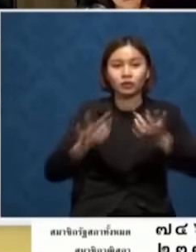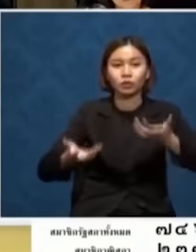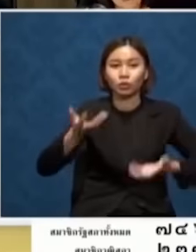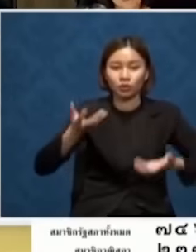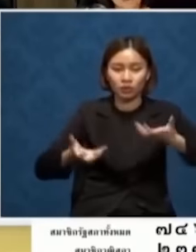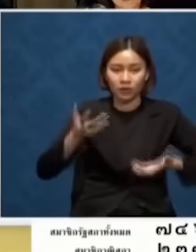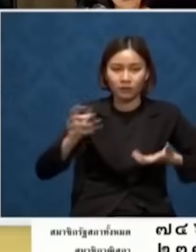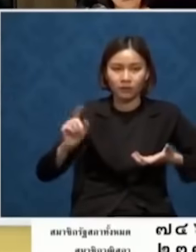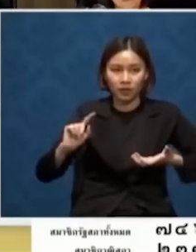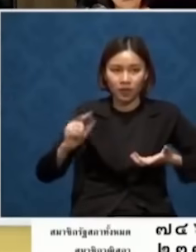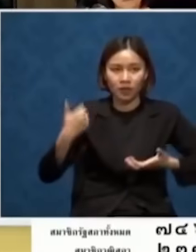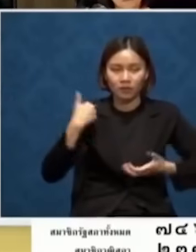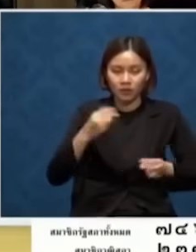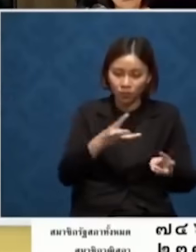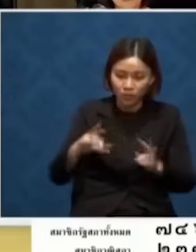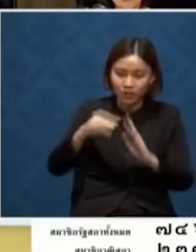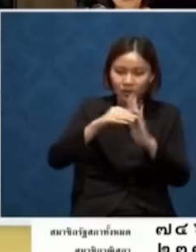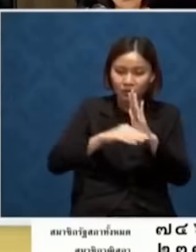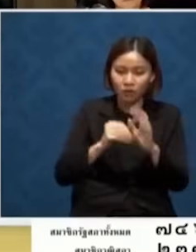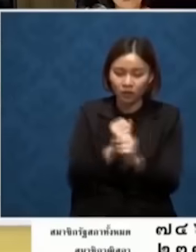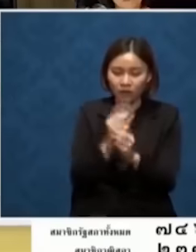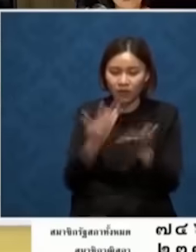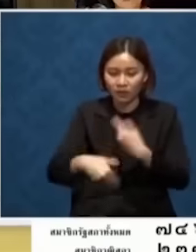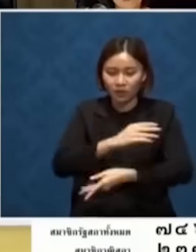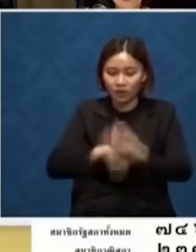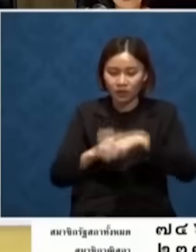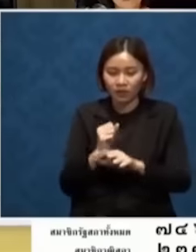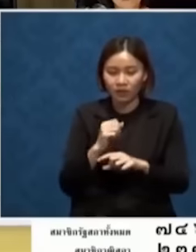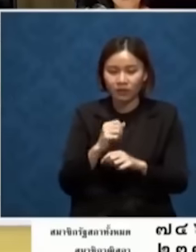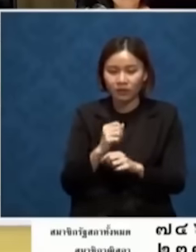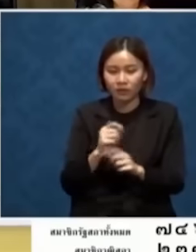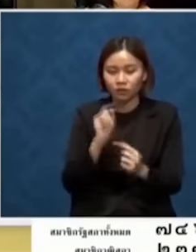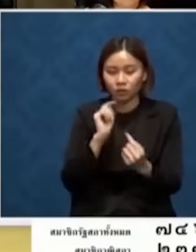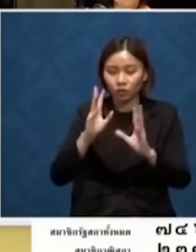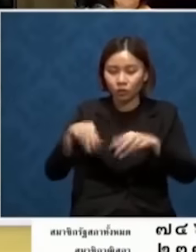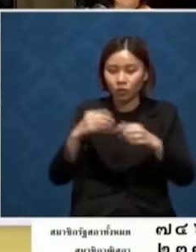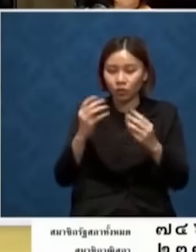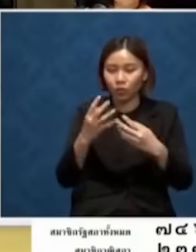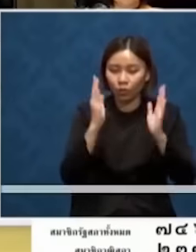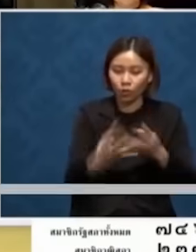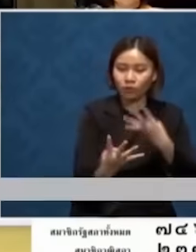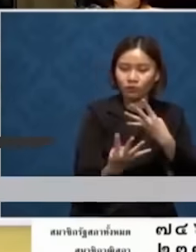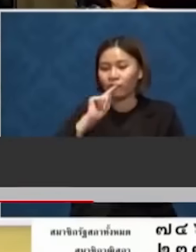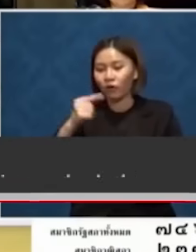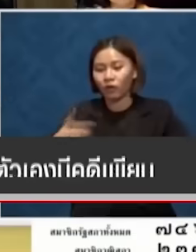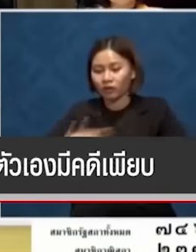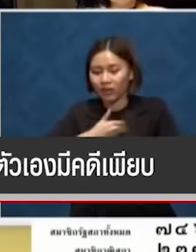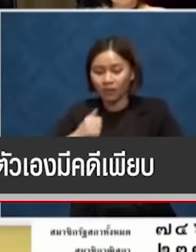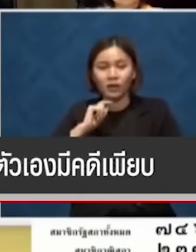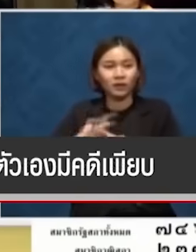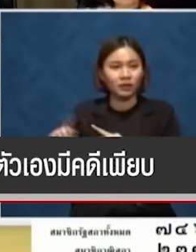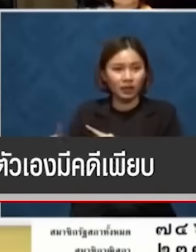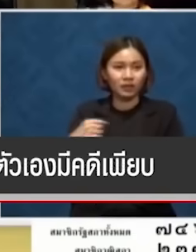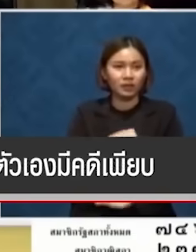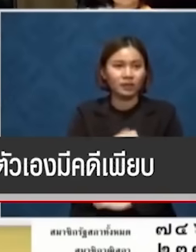ดวีโว่เก่าแต่ไม่ได้ใส่ชุดกาดวีโว่เข้ามาไม่เหมือนสสสมุทรสงครามแกเคยเป็นไรเดอร์เก่าแกก็ใส่ชุดไรเดอร์เข้าม